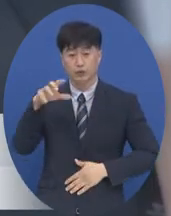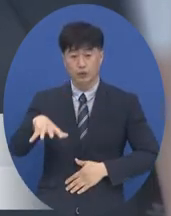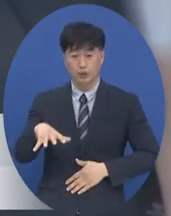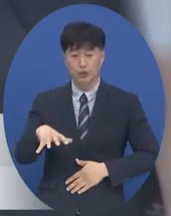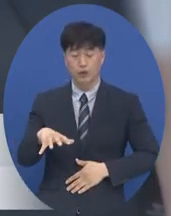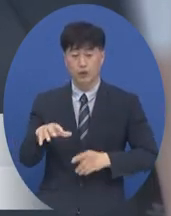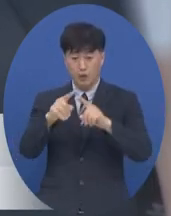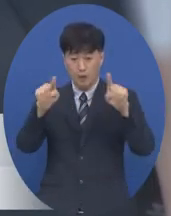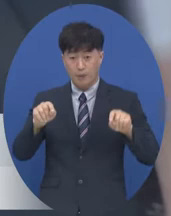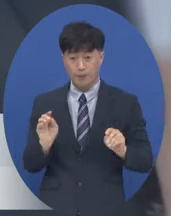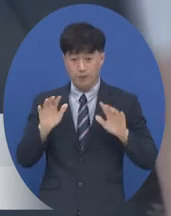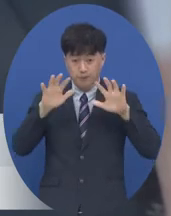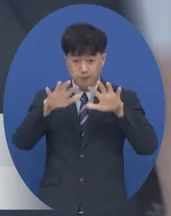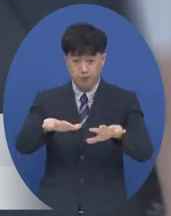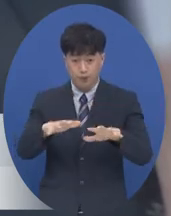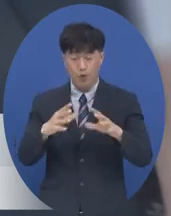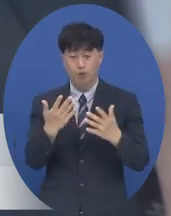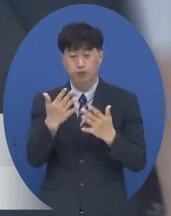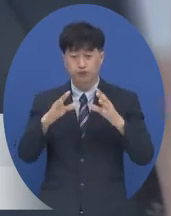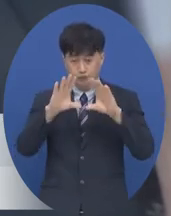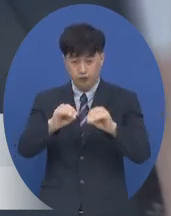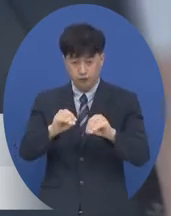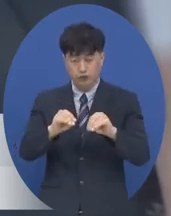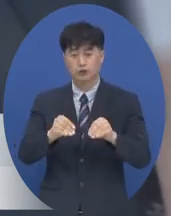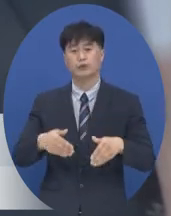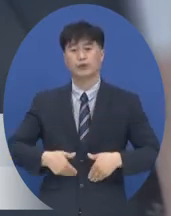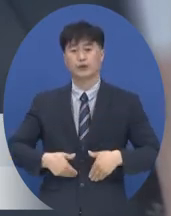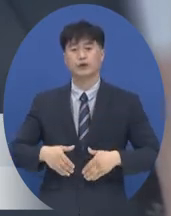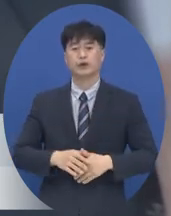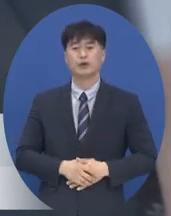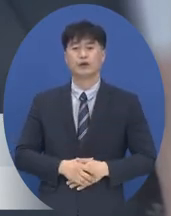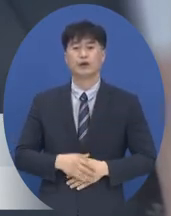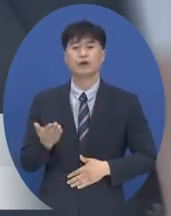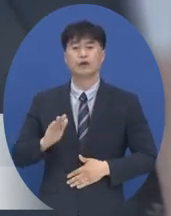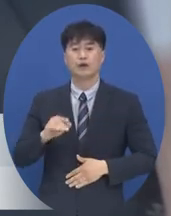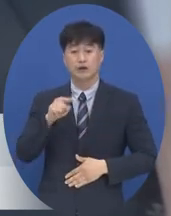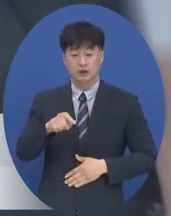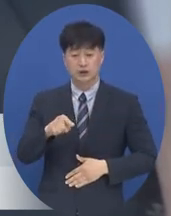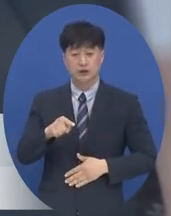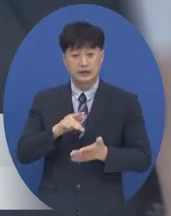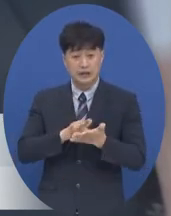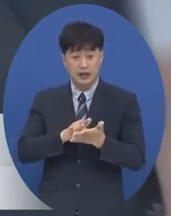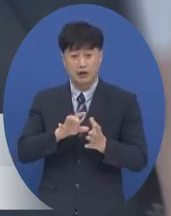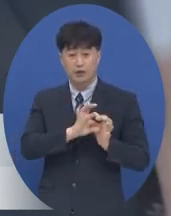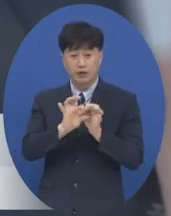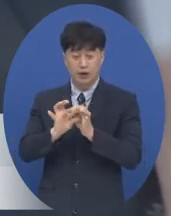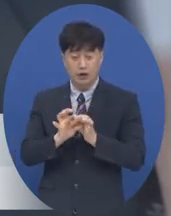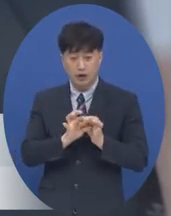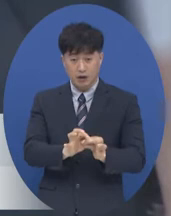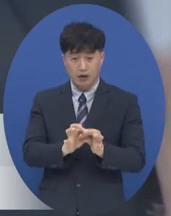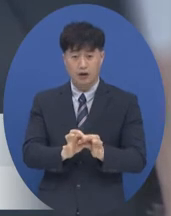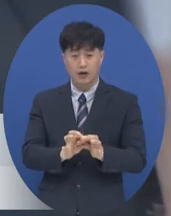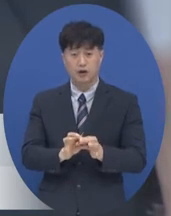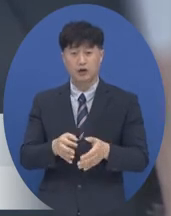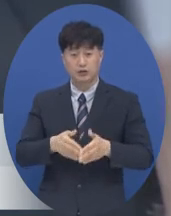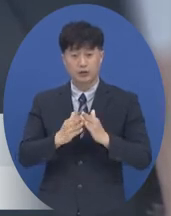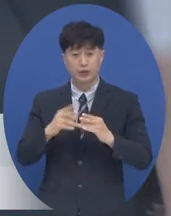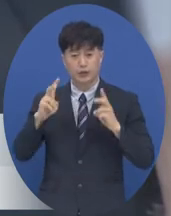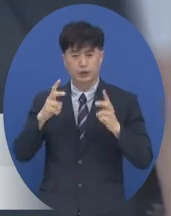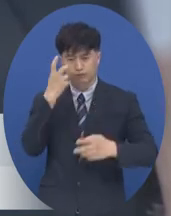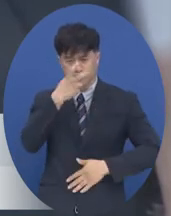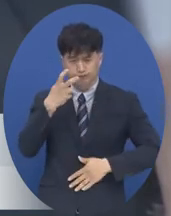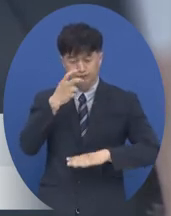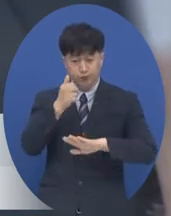곳엔 포소화설비라고 하는 별도의 소화시설을 둬야 합니다. 그런데 포소화약재 관련 제조 설치 업체를 수사해